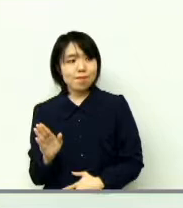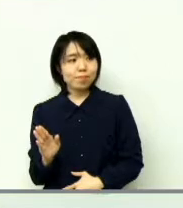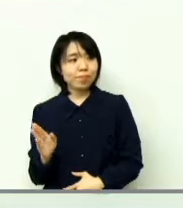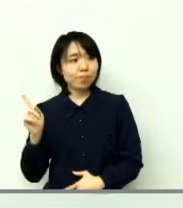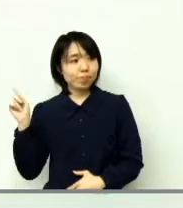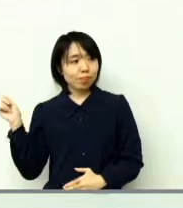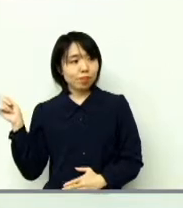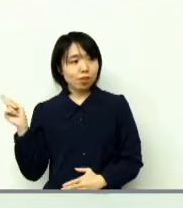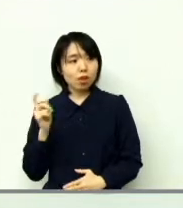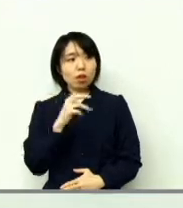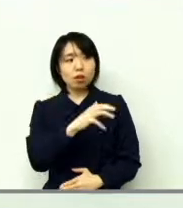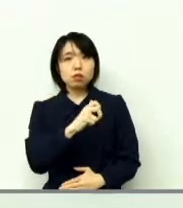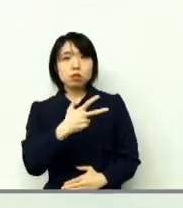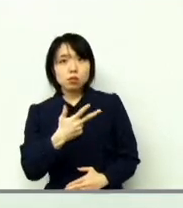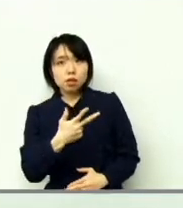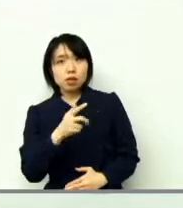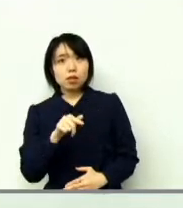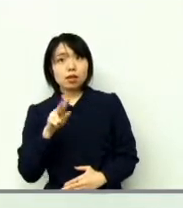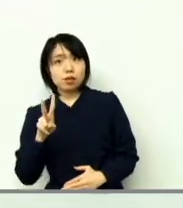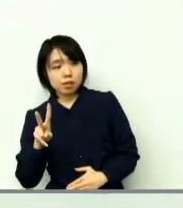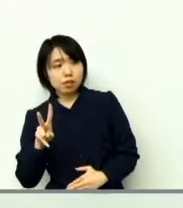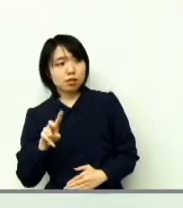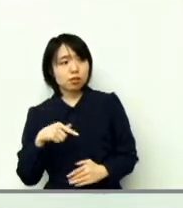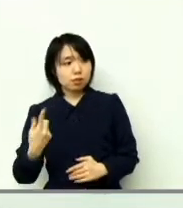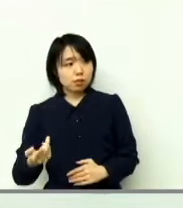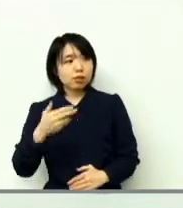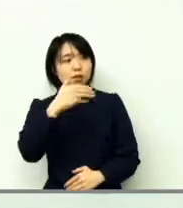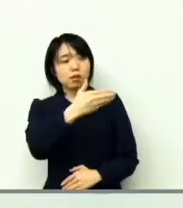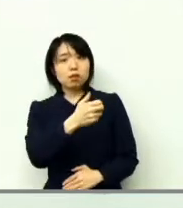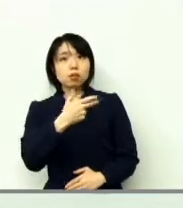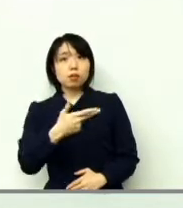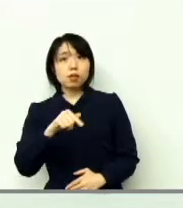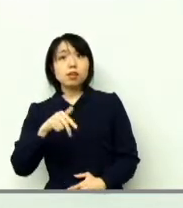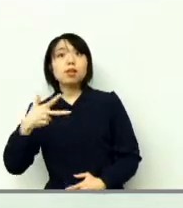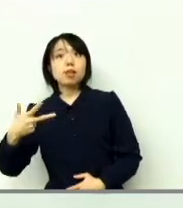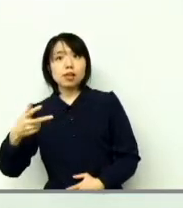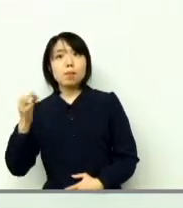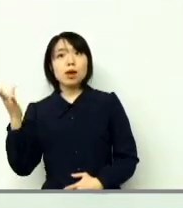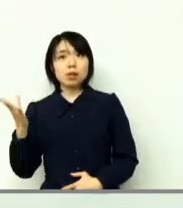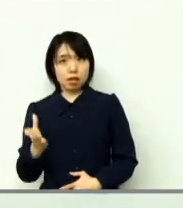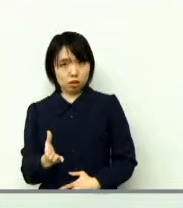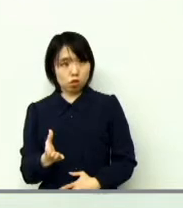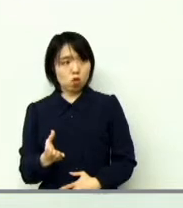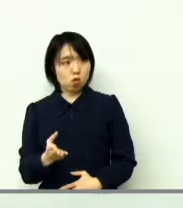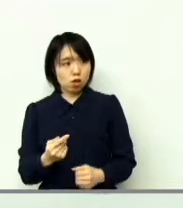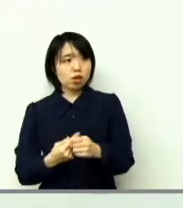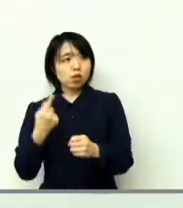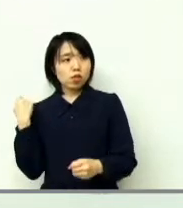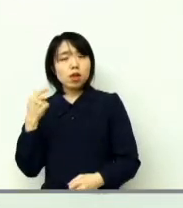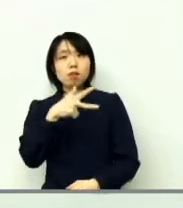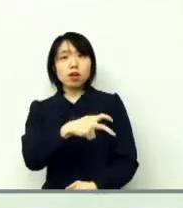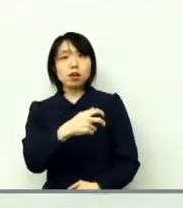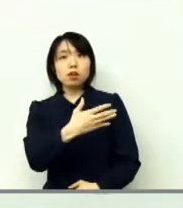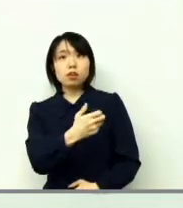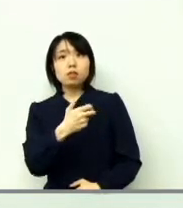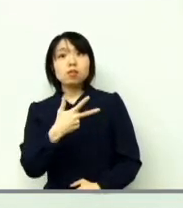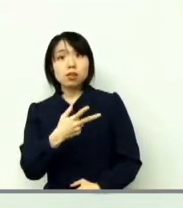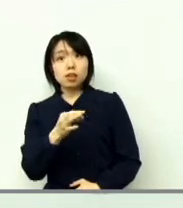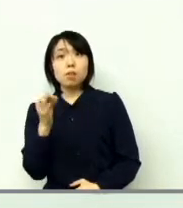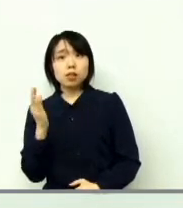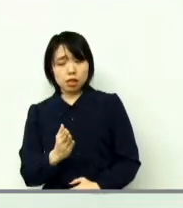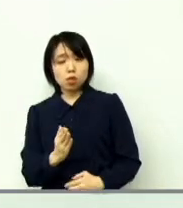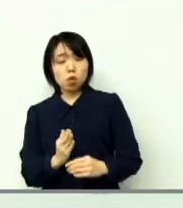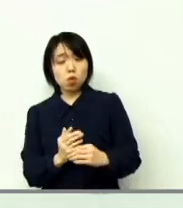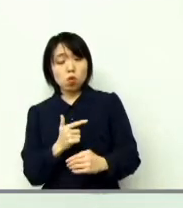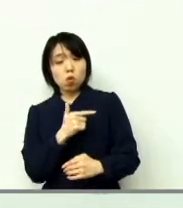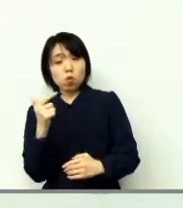年は 97.7%、また平成29年は 97.0% ということで、非常に高い数